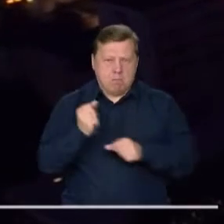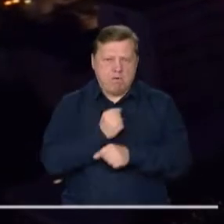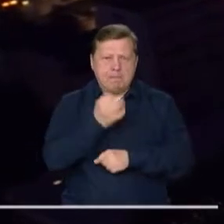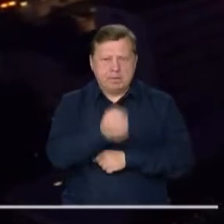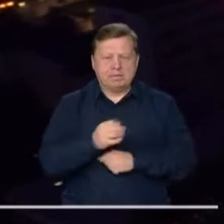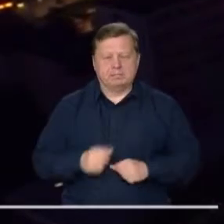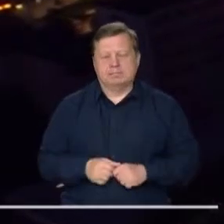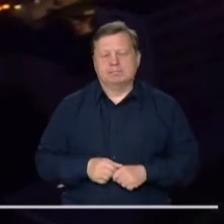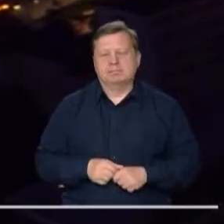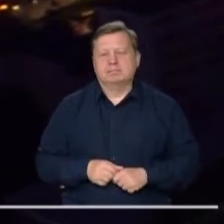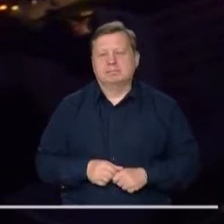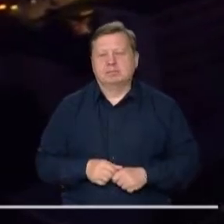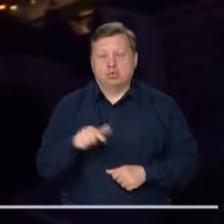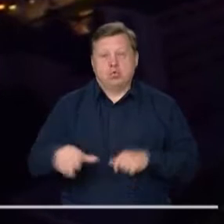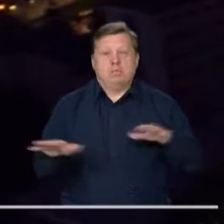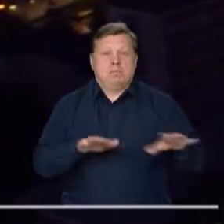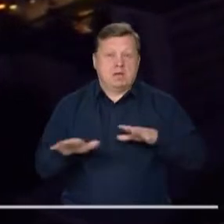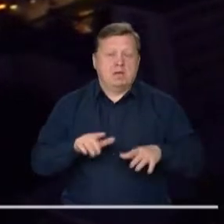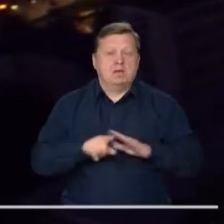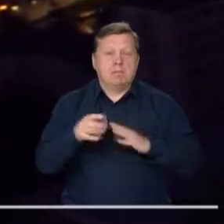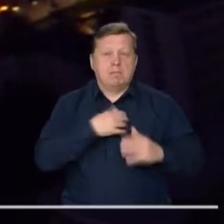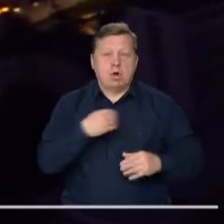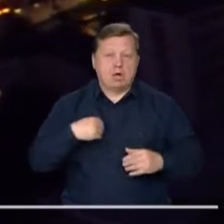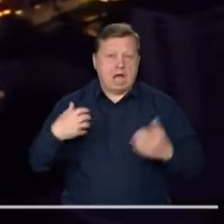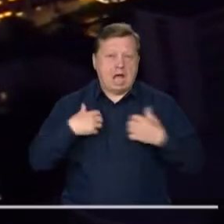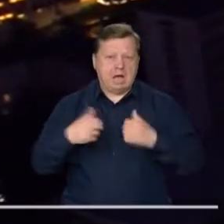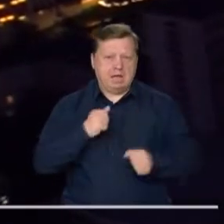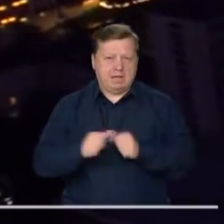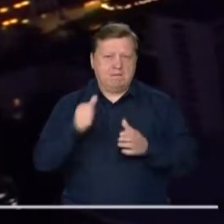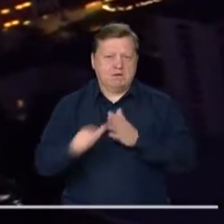bo to jest miejsce dla polskich artystów niezwykłe. Dlaczego?